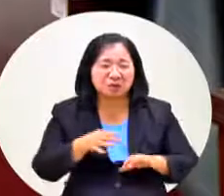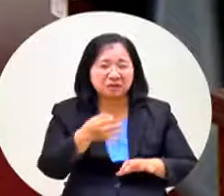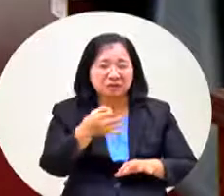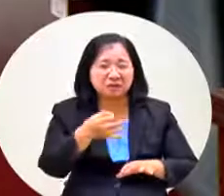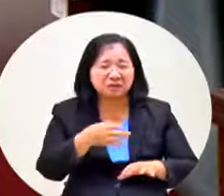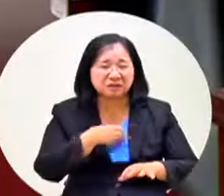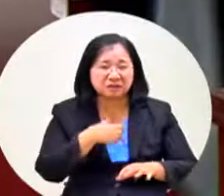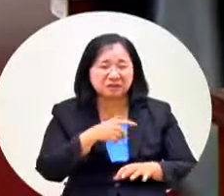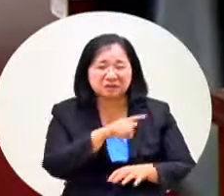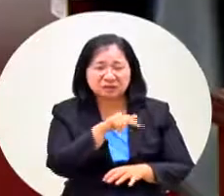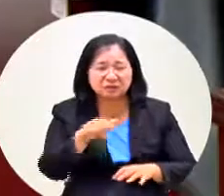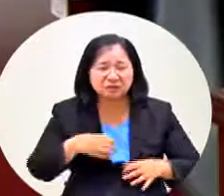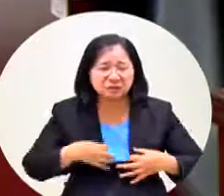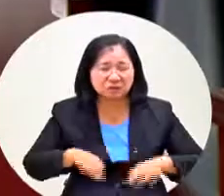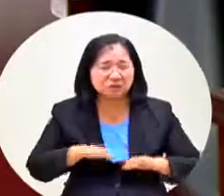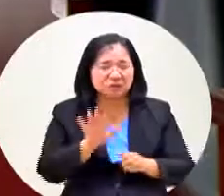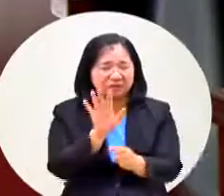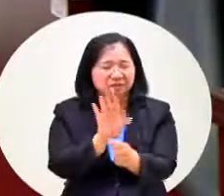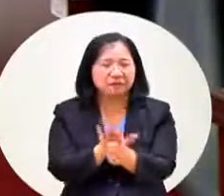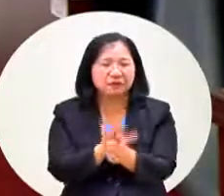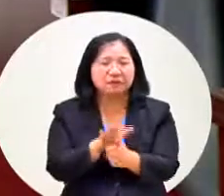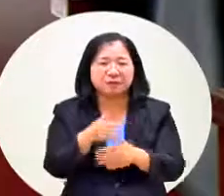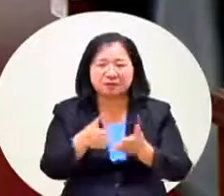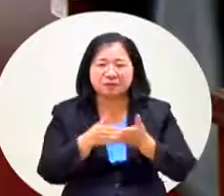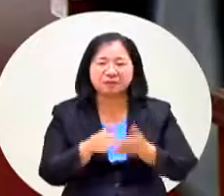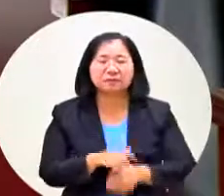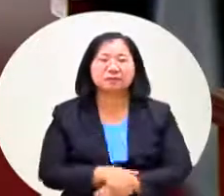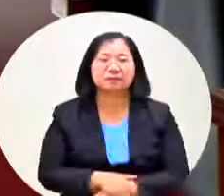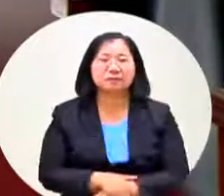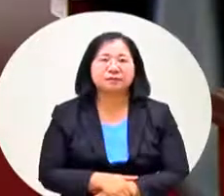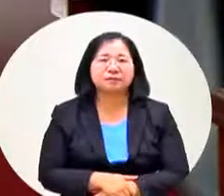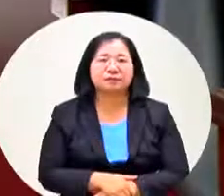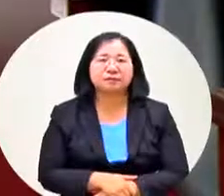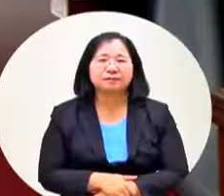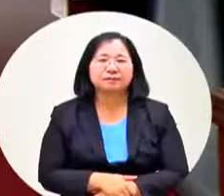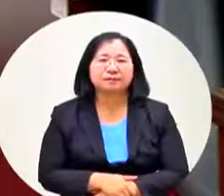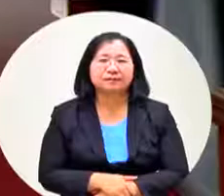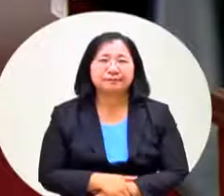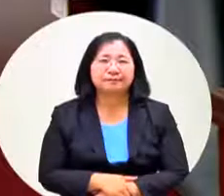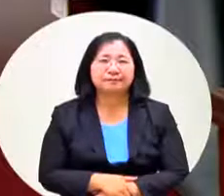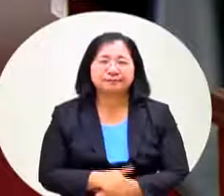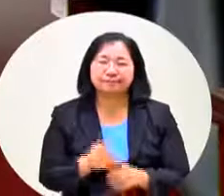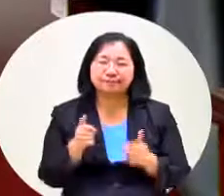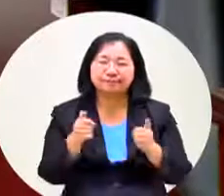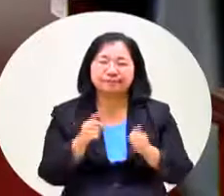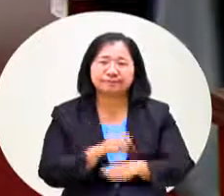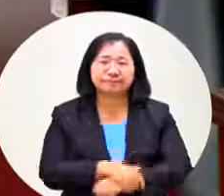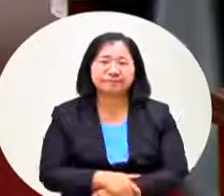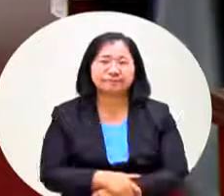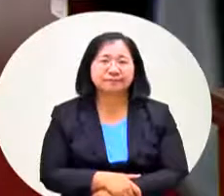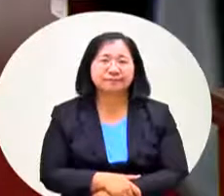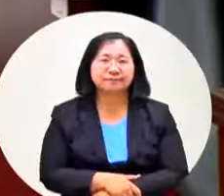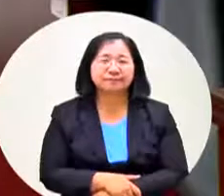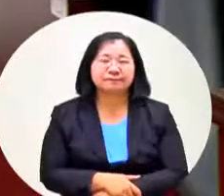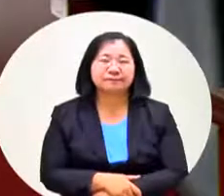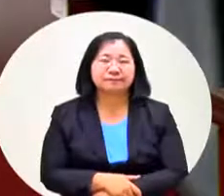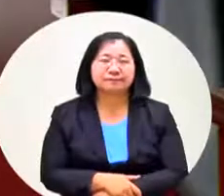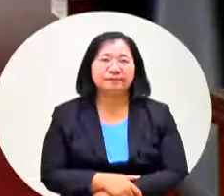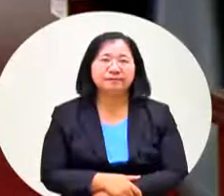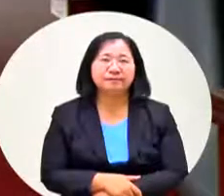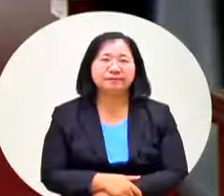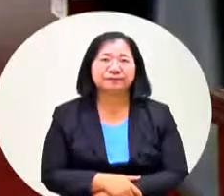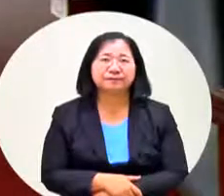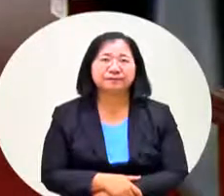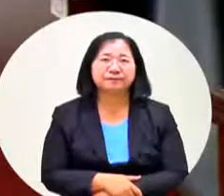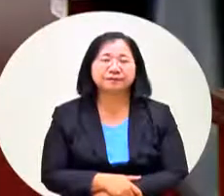助，咱是毋是灾情，诶，即个预防，诶，即个尝试啊，灾后即个啊，